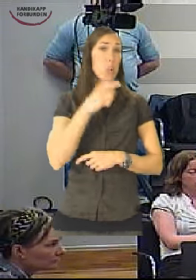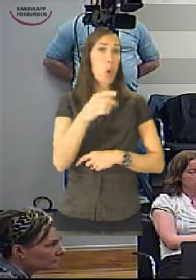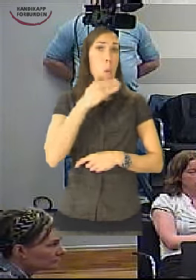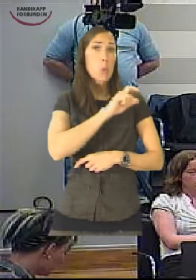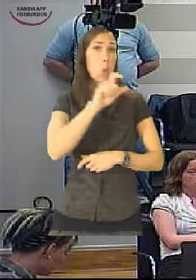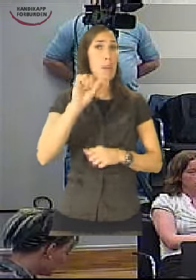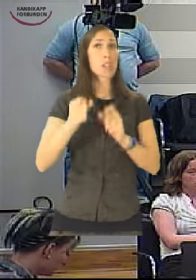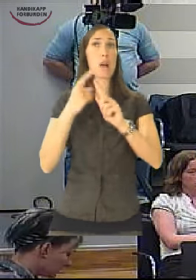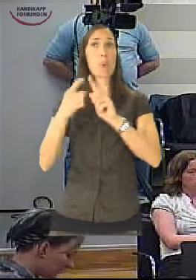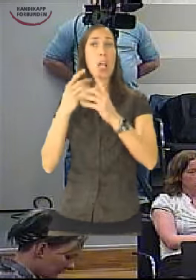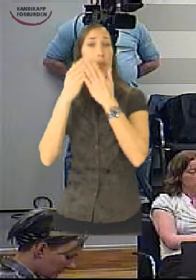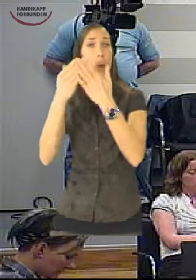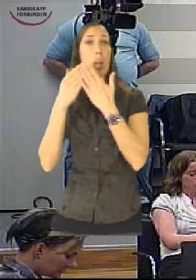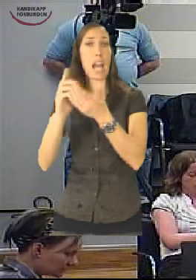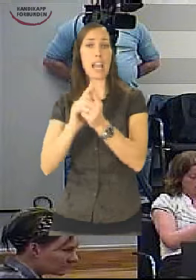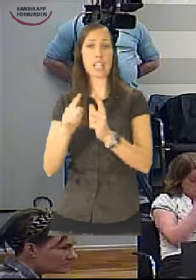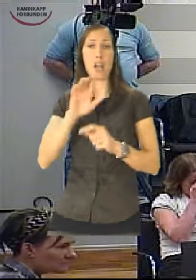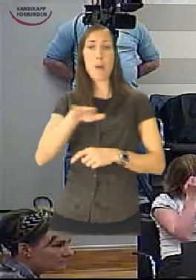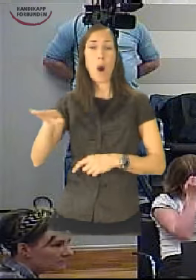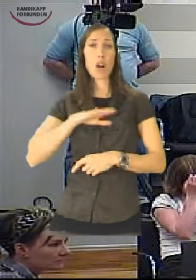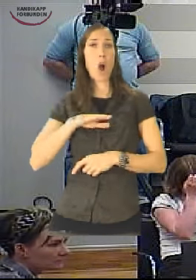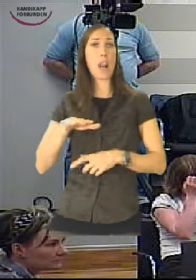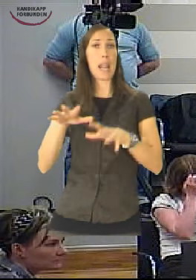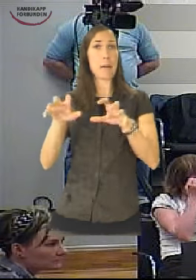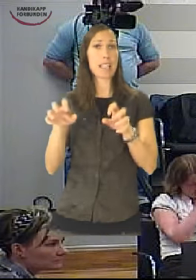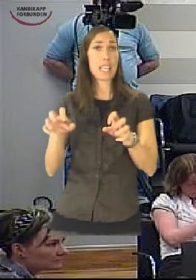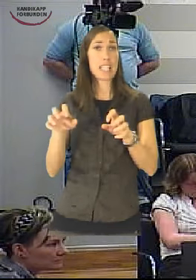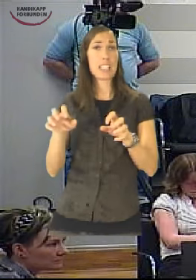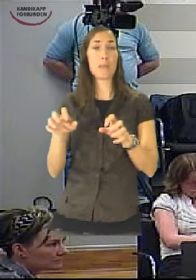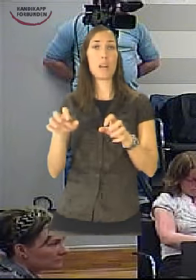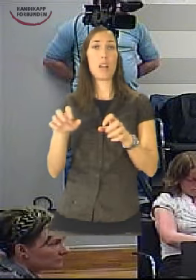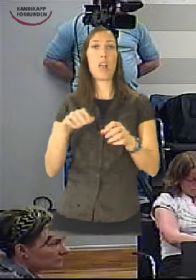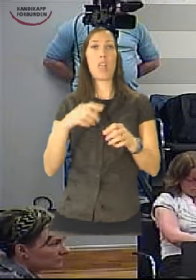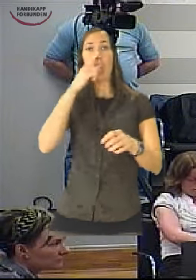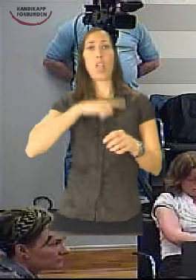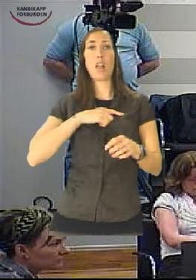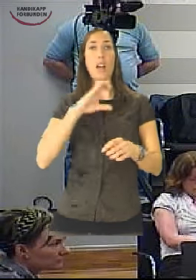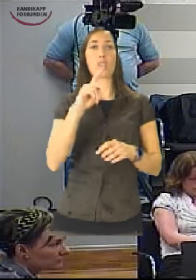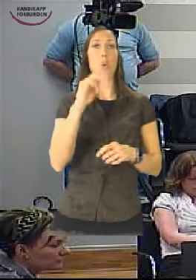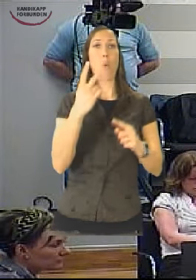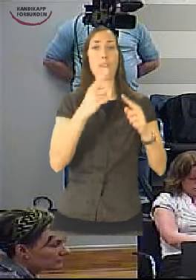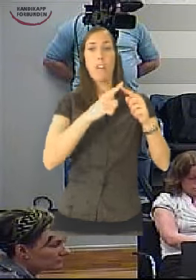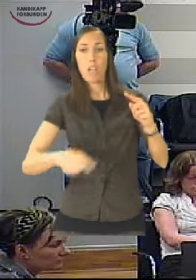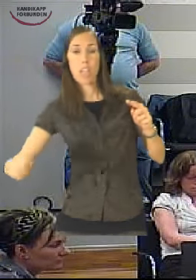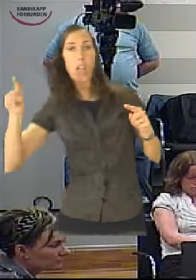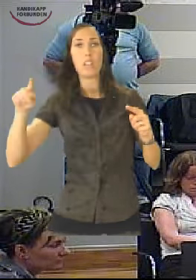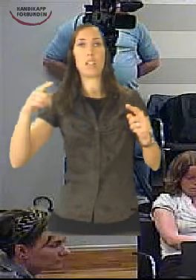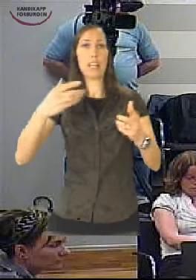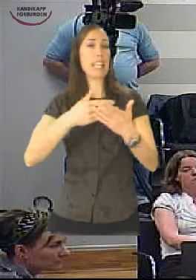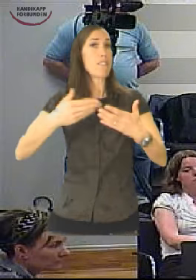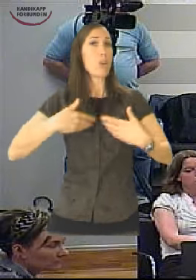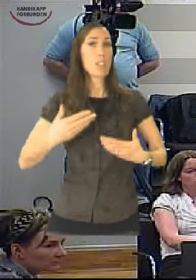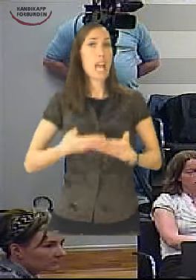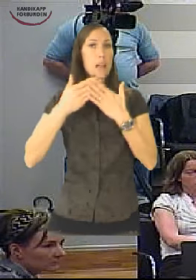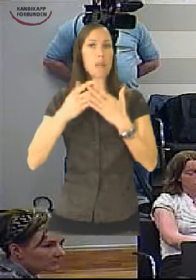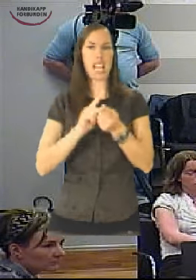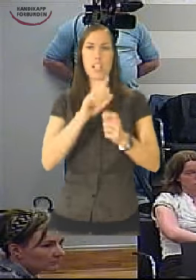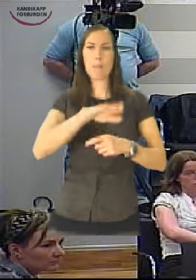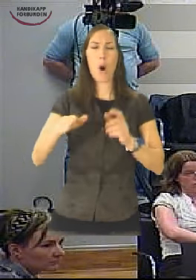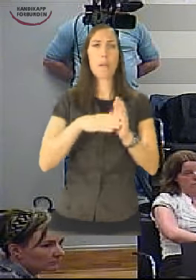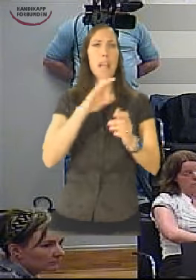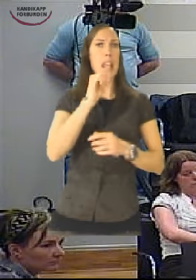studera, det kan vara ett barn med reumatism som kommer in i ett skov som inte får hjälp. Det kan vara ett barn med epilepsi som inte får någon som